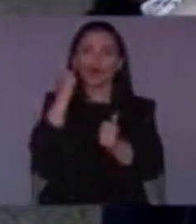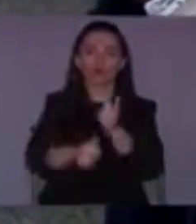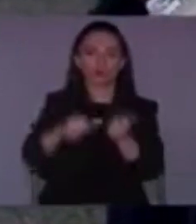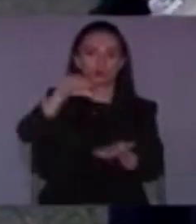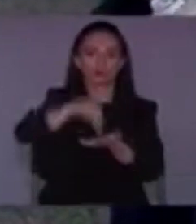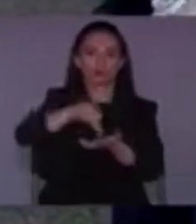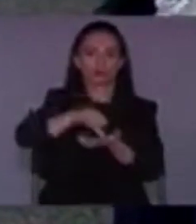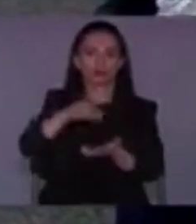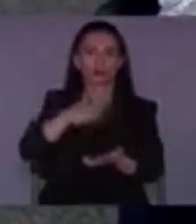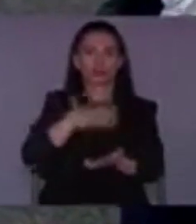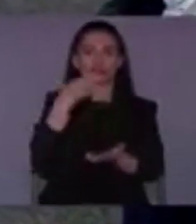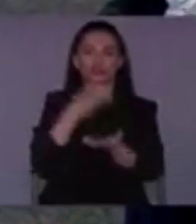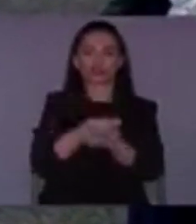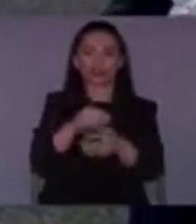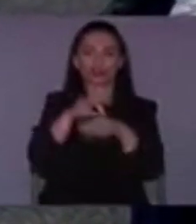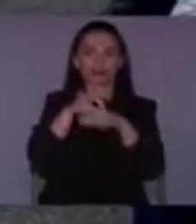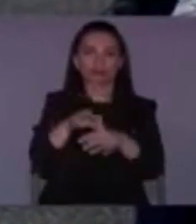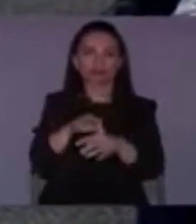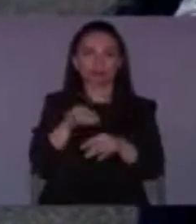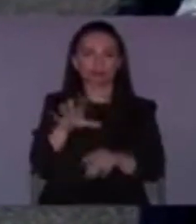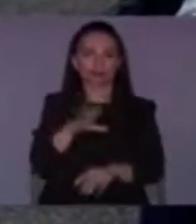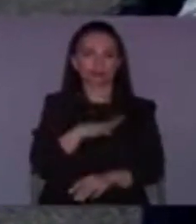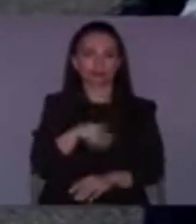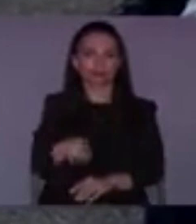ესწრებოდა ჩემს ღონისძიებებს.